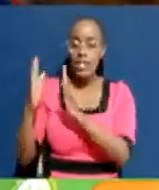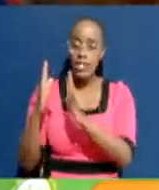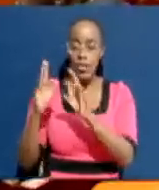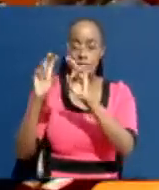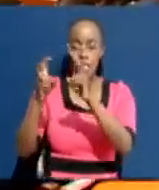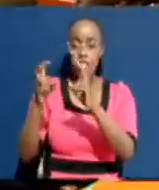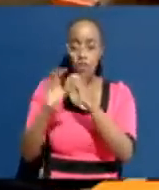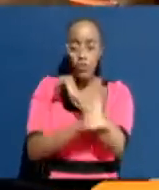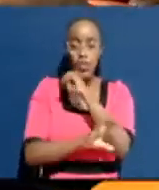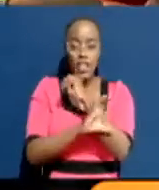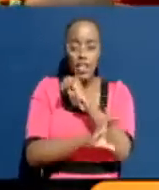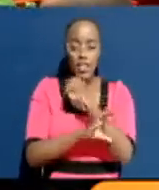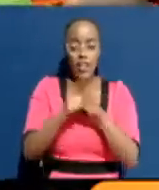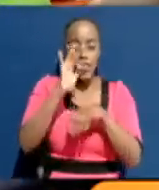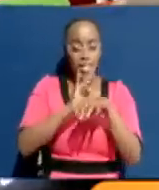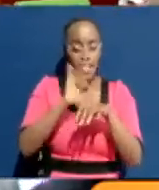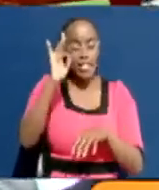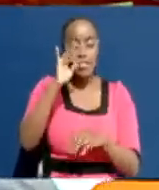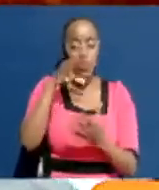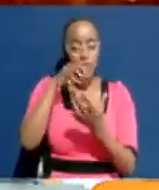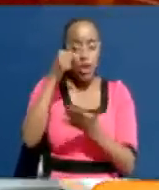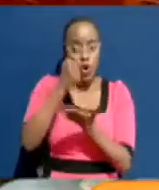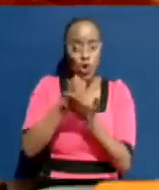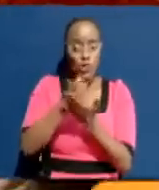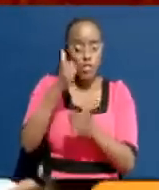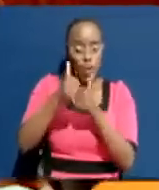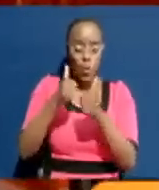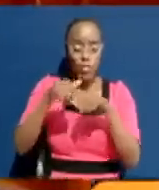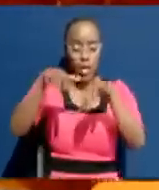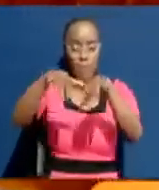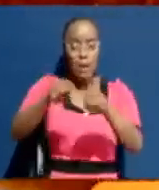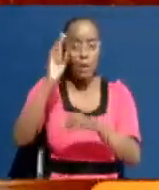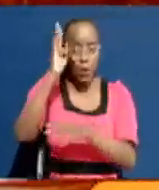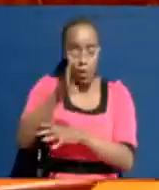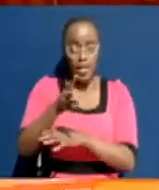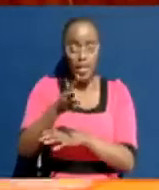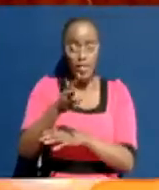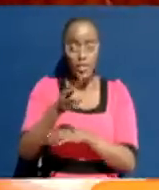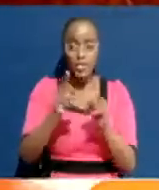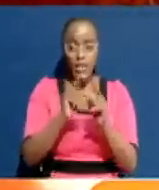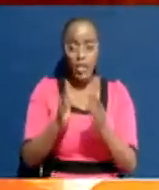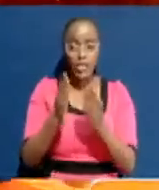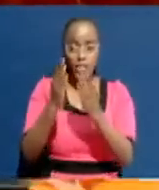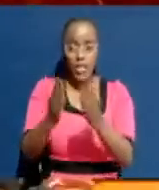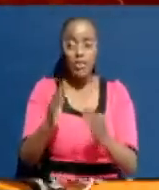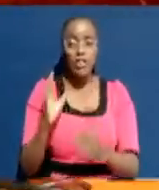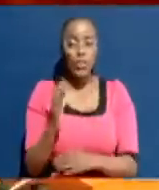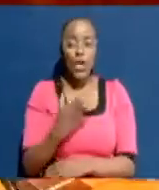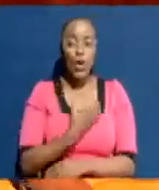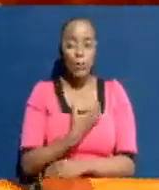taifa. Considering the sensitivity of the office that I'm going to hold, that I give this to the committee,